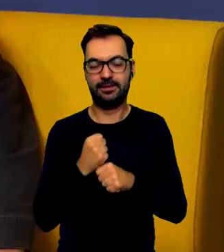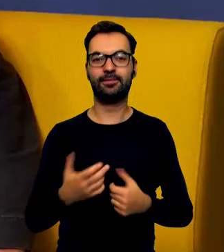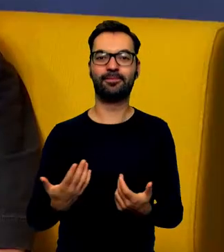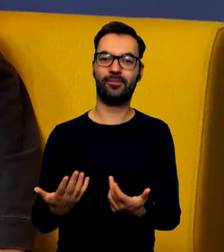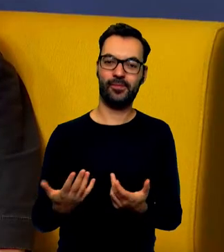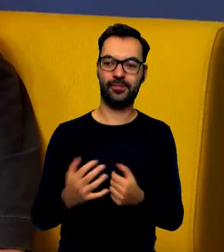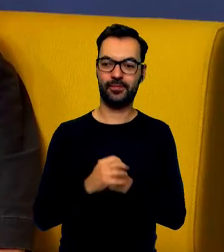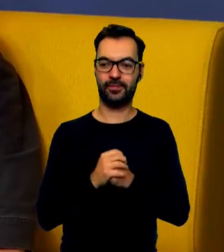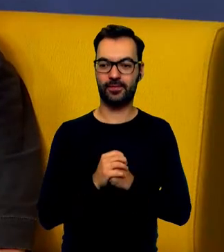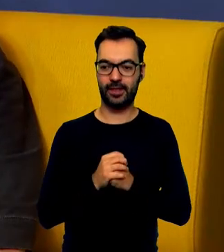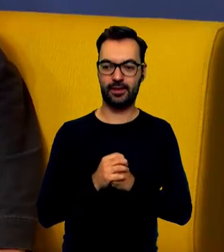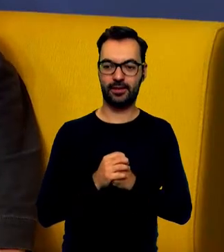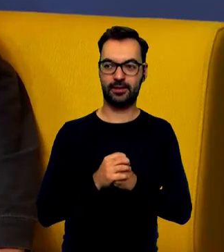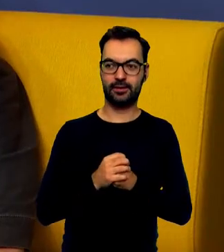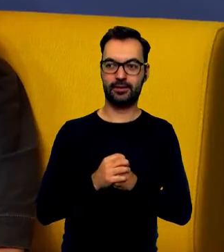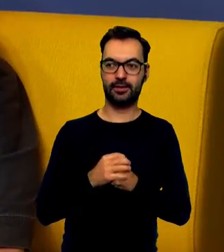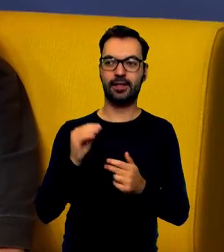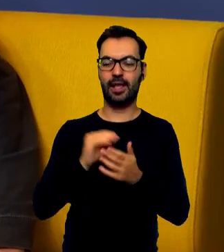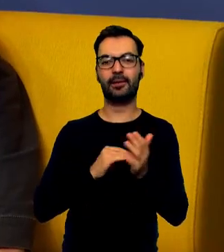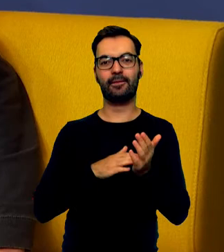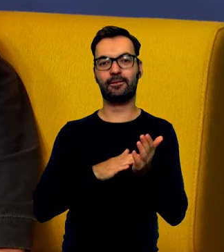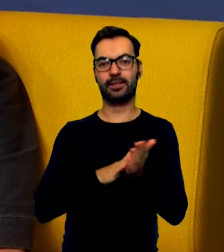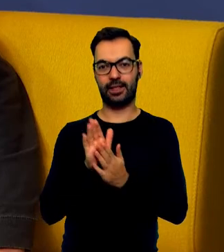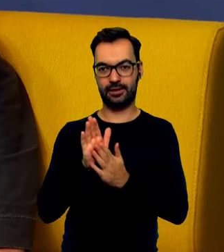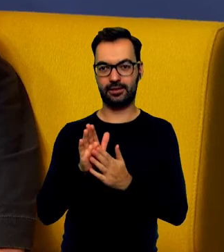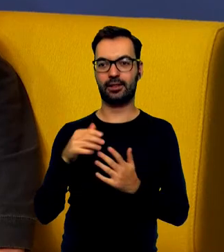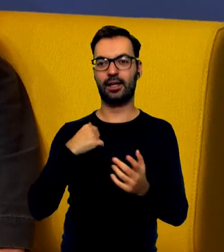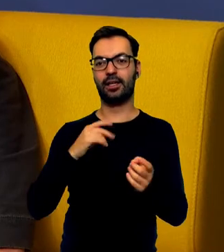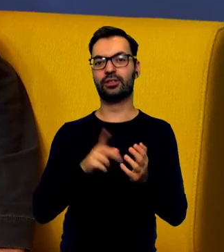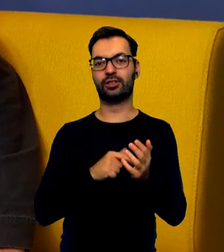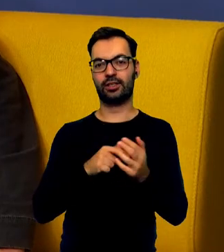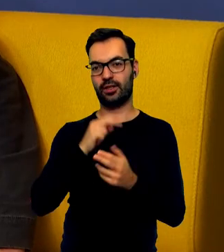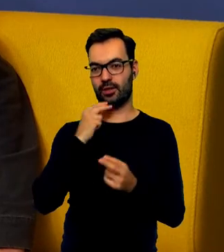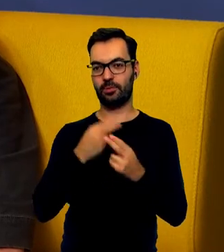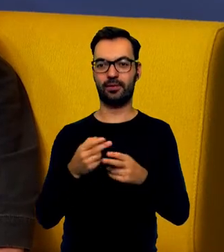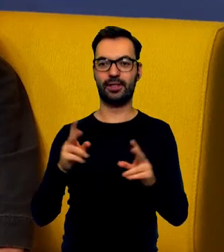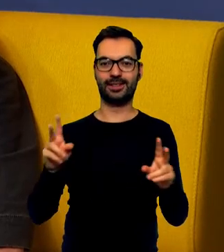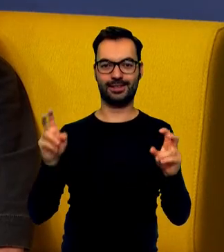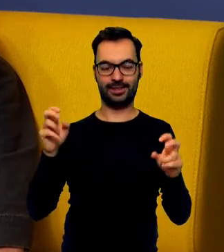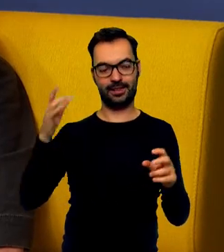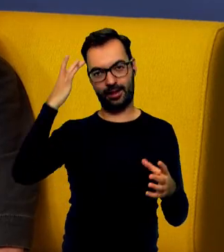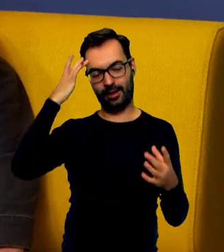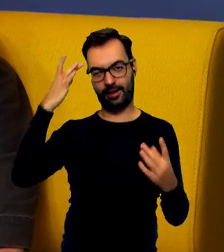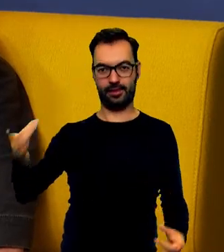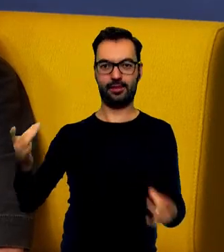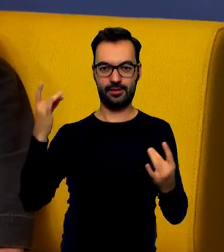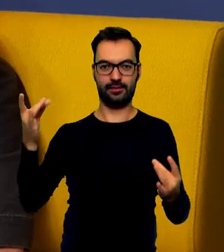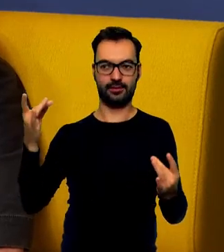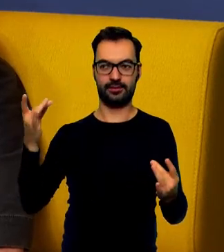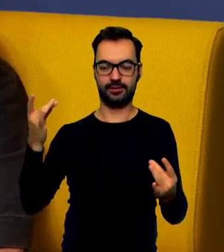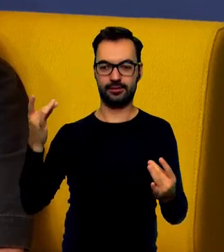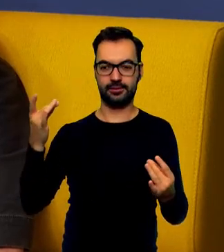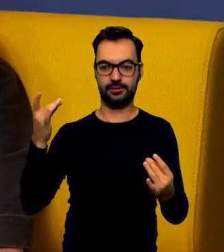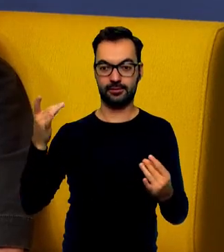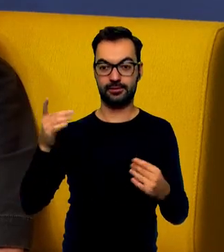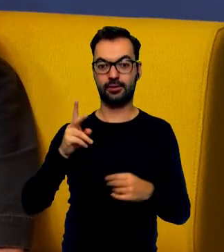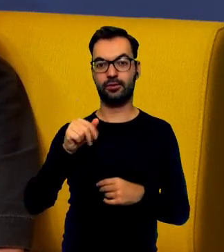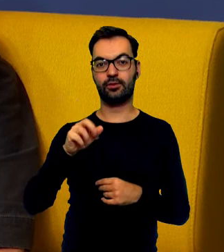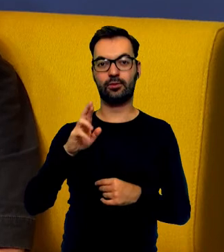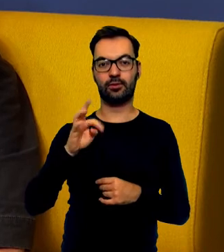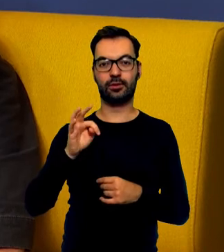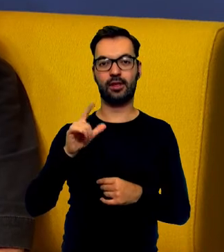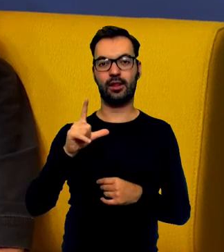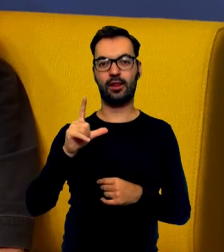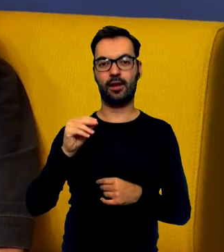No więc tak jak napisałem we wstępie, odpowiadam na to często takim cytatem, który mi został w głowie z Kurta